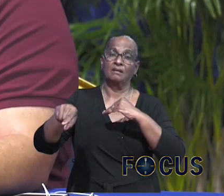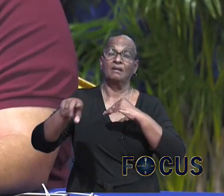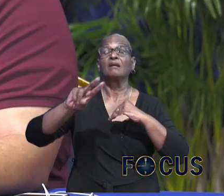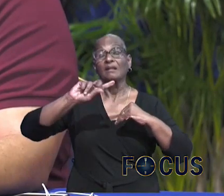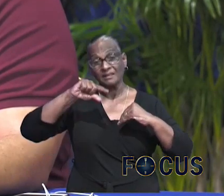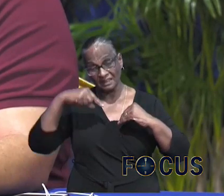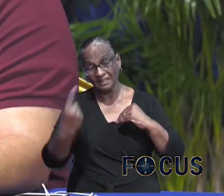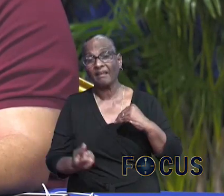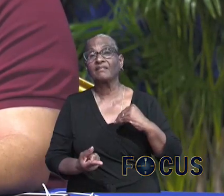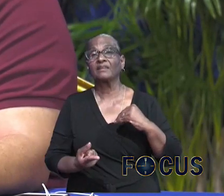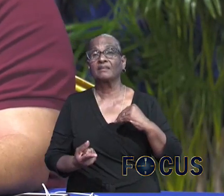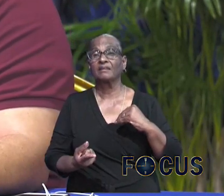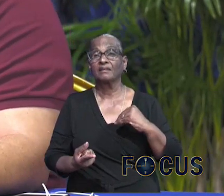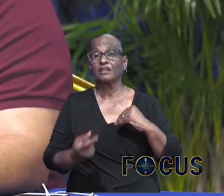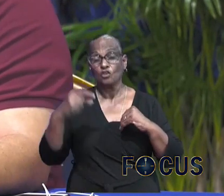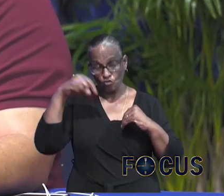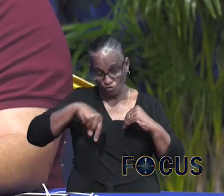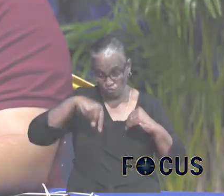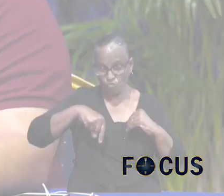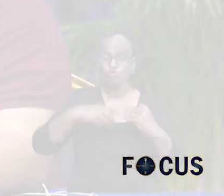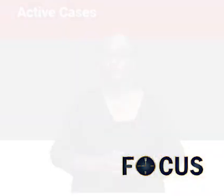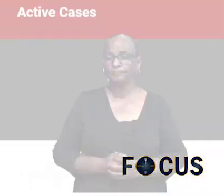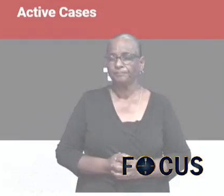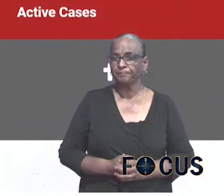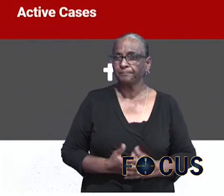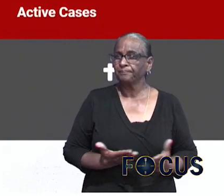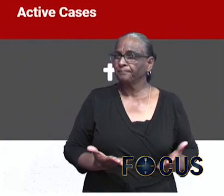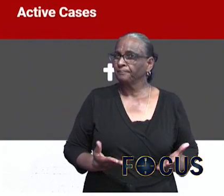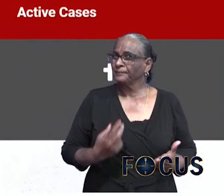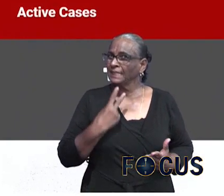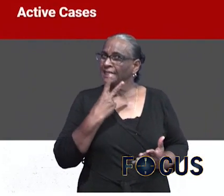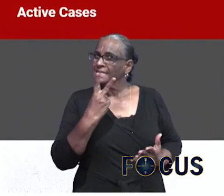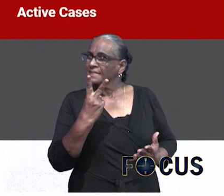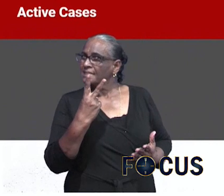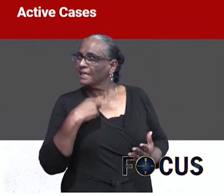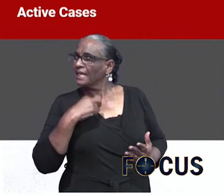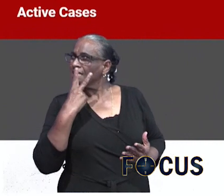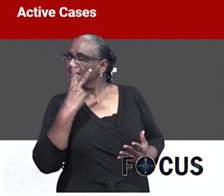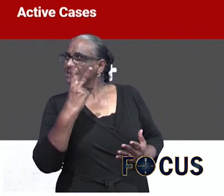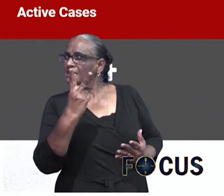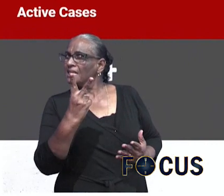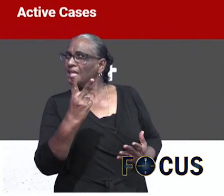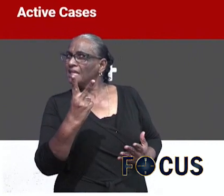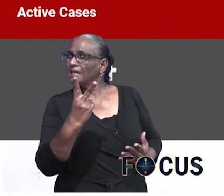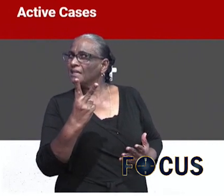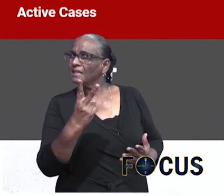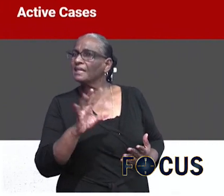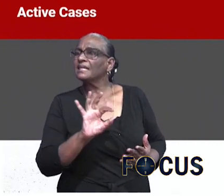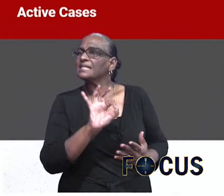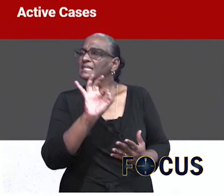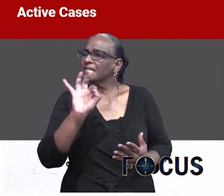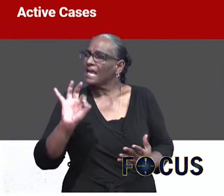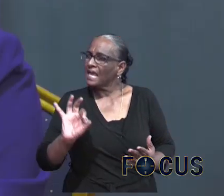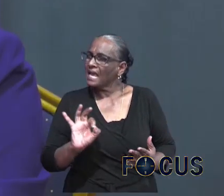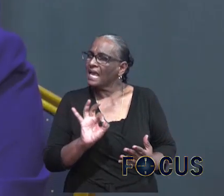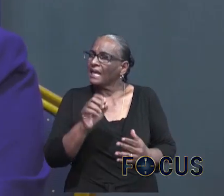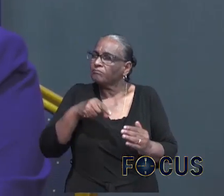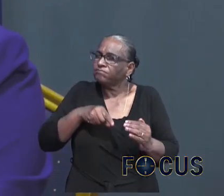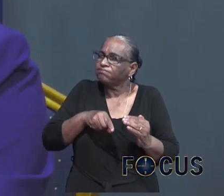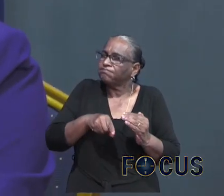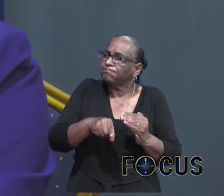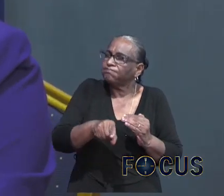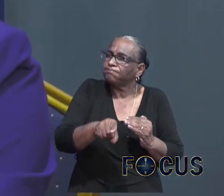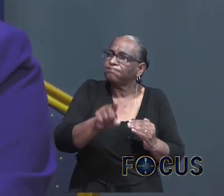dus op dit moment de status quo. Ik merk op dat het heel erg indringend is, hè, die